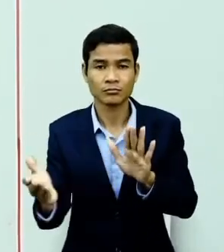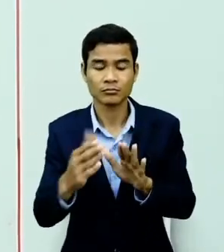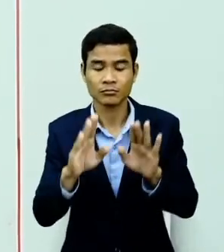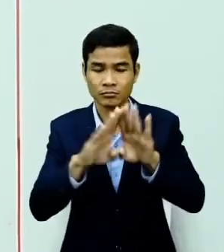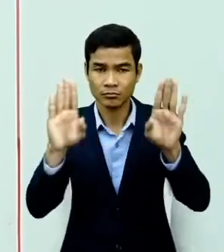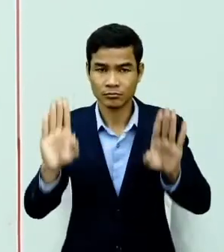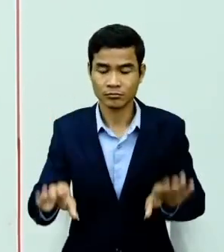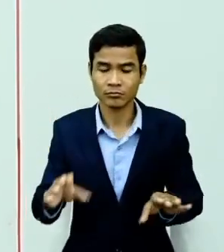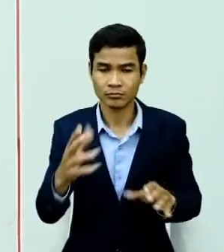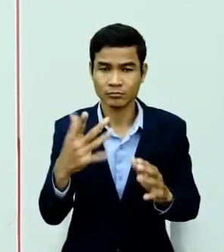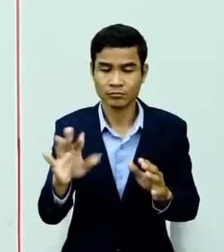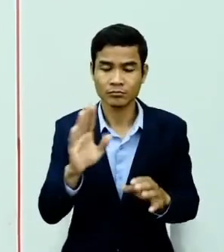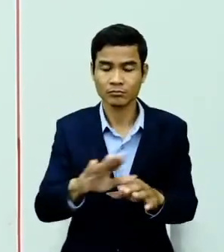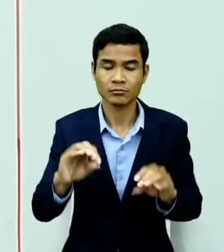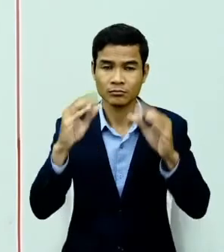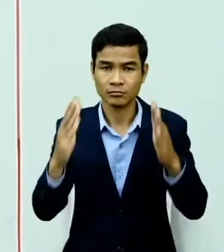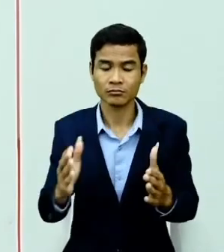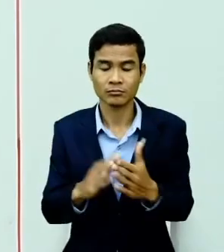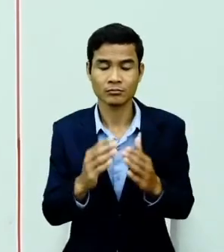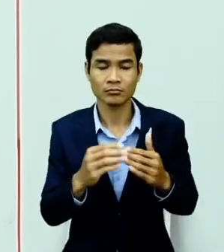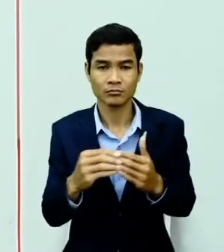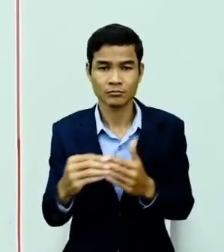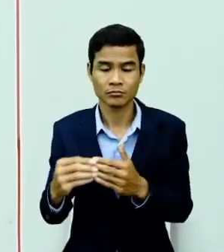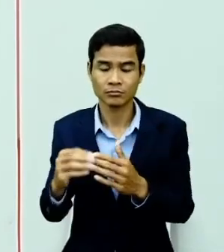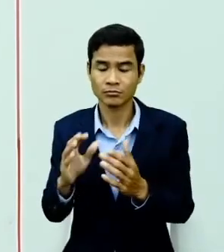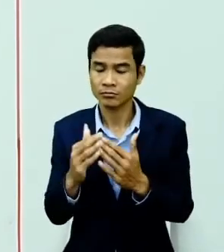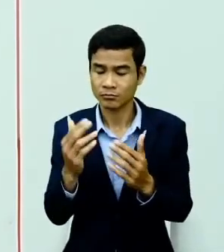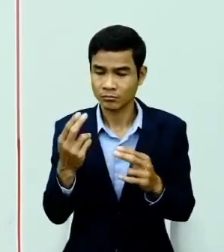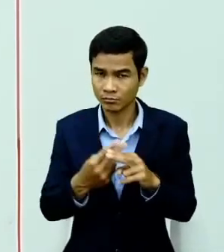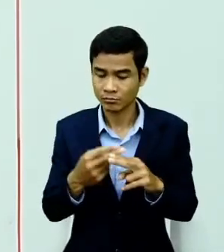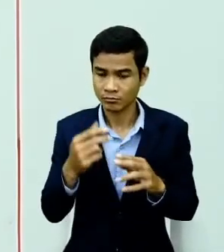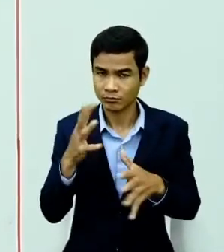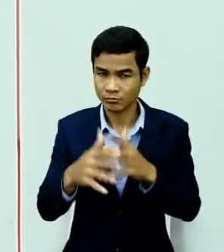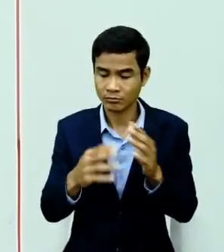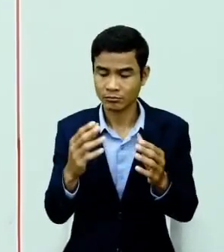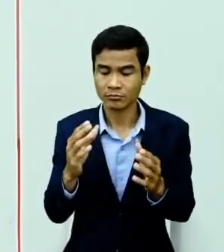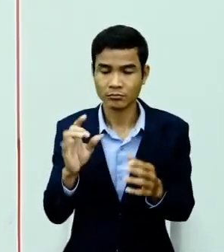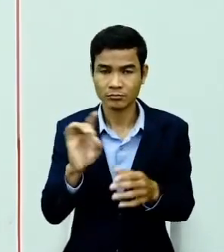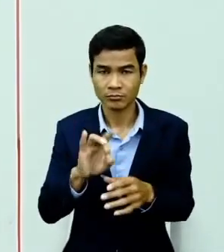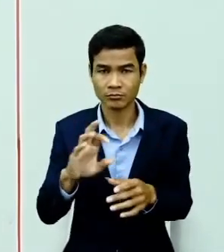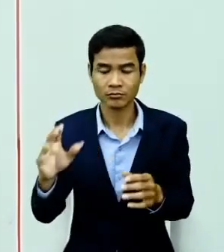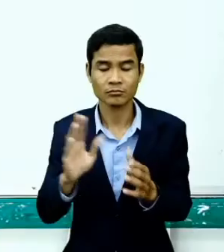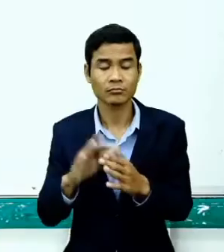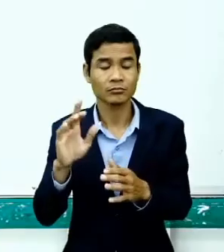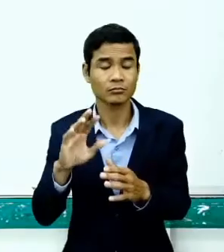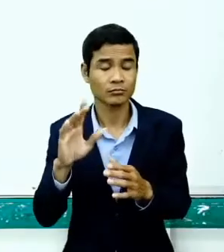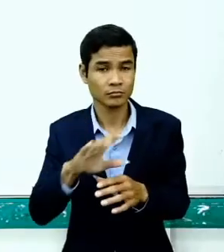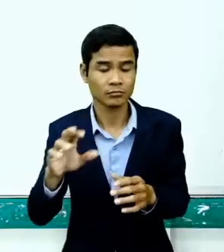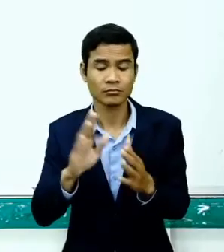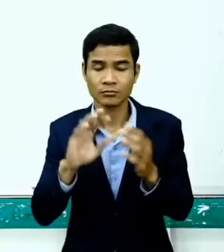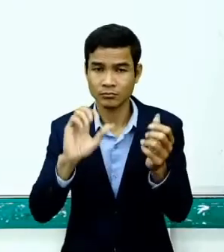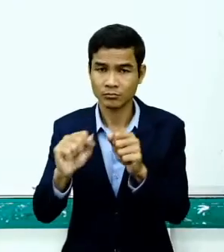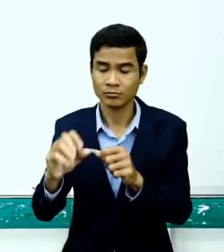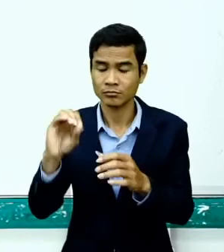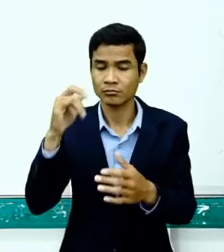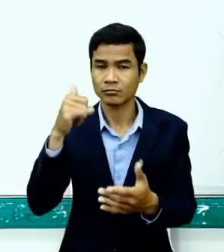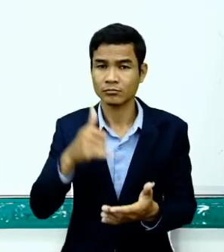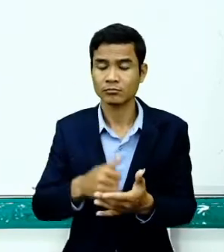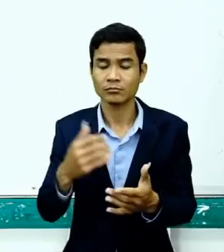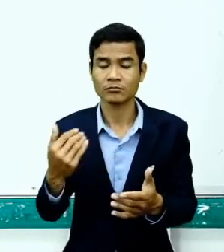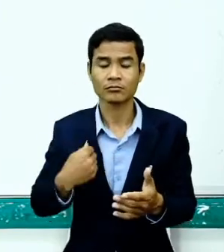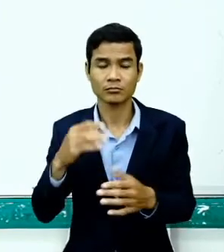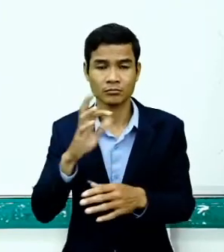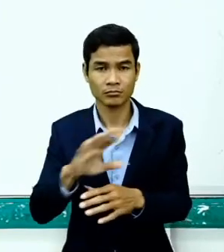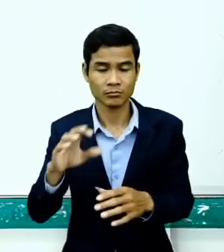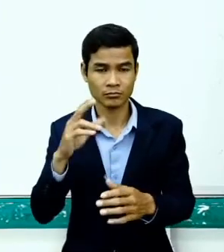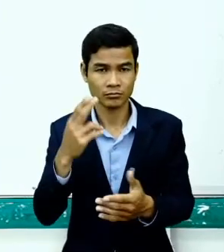ក្តារខៀនមិញនេះឥឡូវនេះអ្នកគ្រូនឹងនាំកូនកូនទៅវឹកហាត់អានព្យាងដែលប្រើអក្សរចល័តកូនកូនត្រៀមមើលតាថ្ងៃនេះអ្នកគ្រូនឹងមានអក្ស